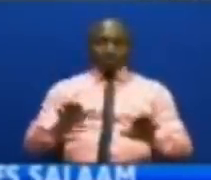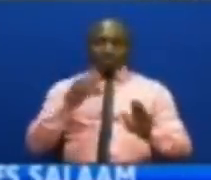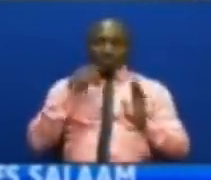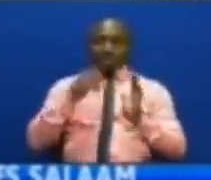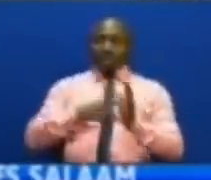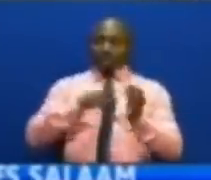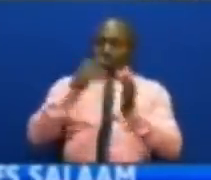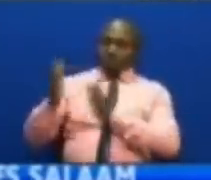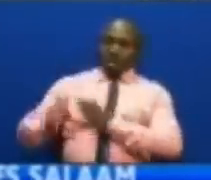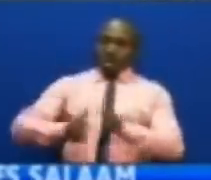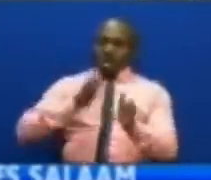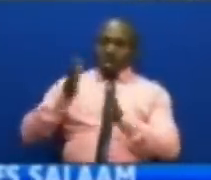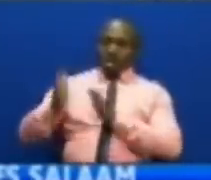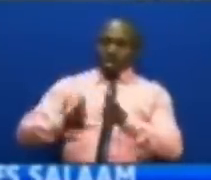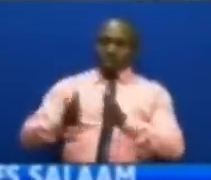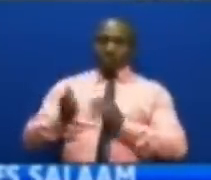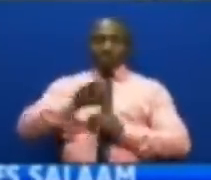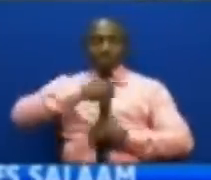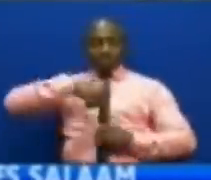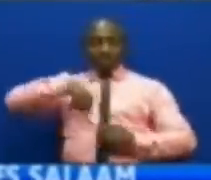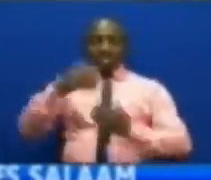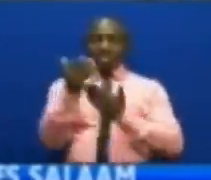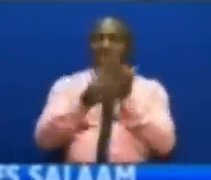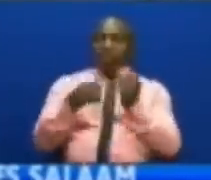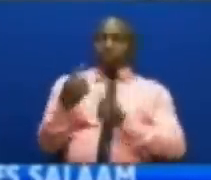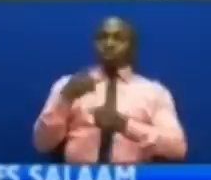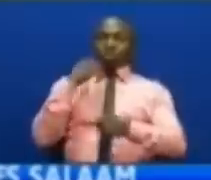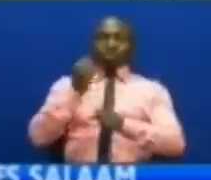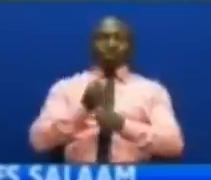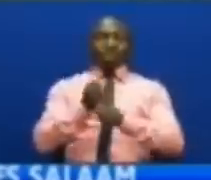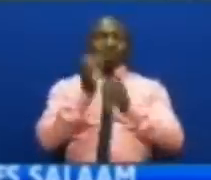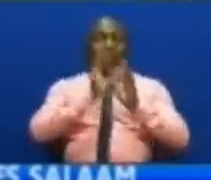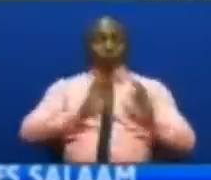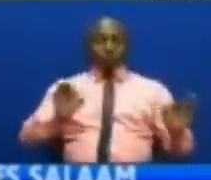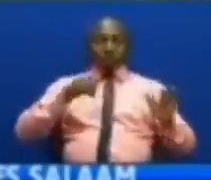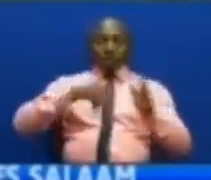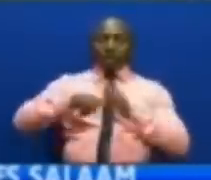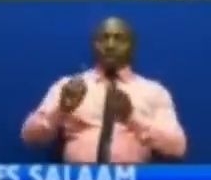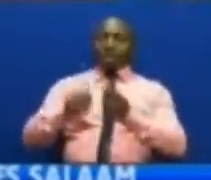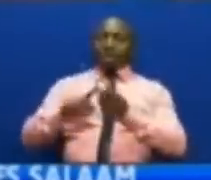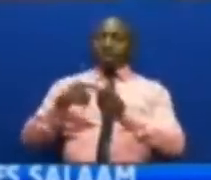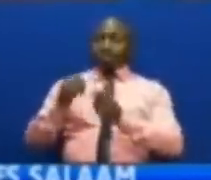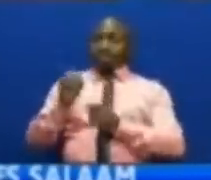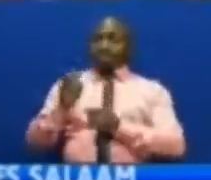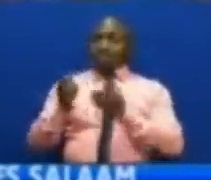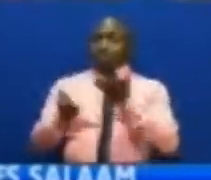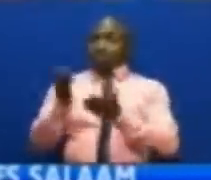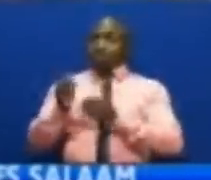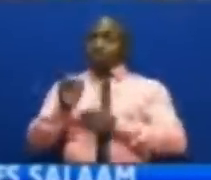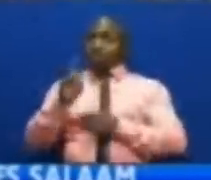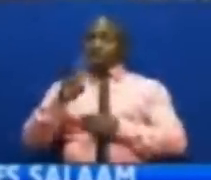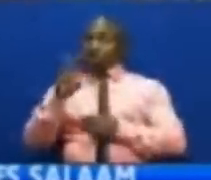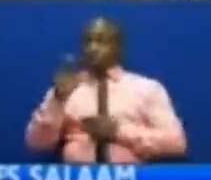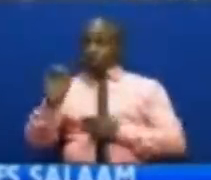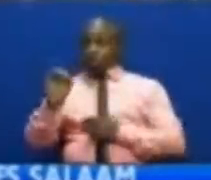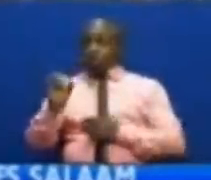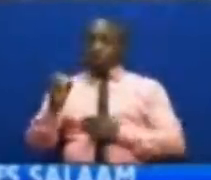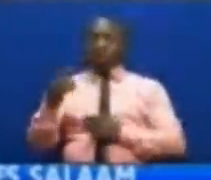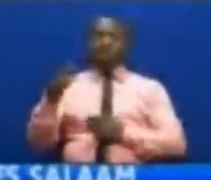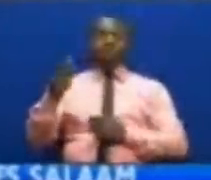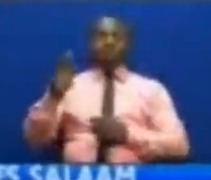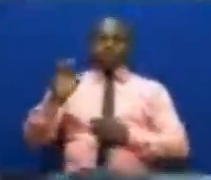response. Sisi ni nchi ya kwanza kufanya vizuri katika assessment uliofanywa na WHO. Emmanuel Samuel, TBC.